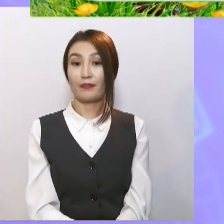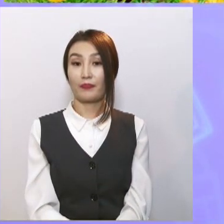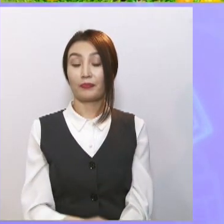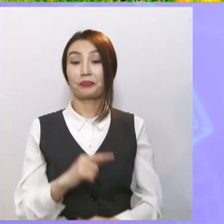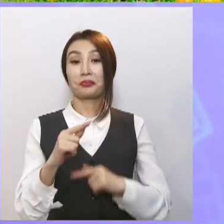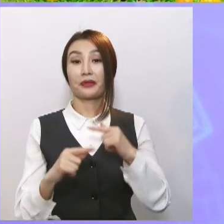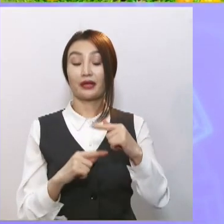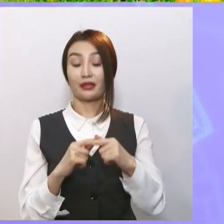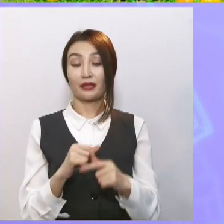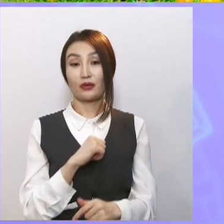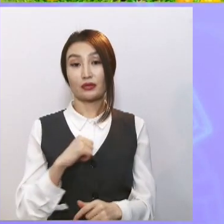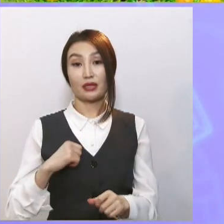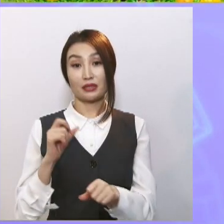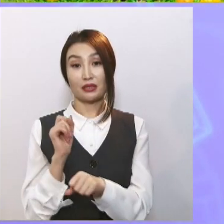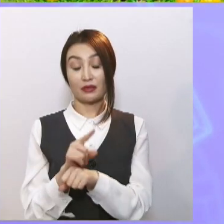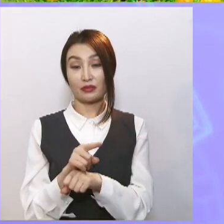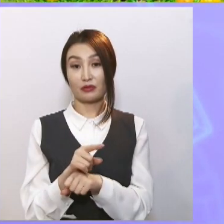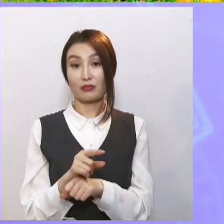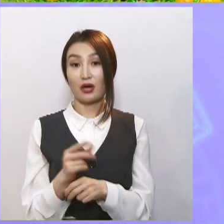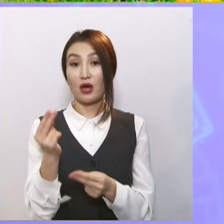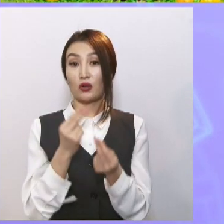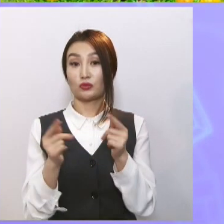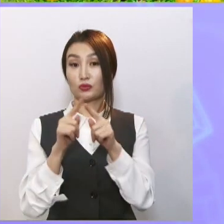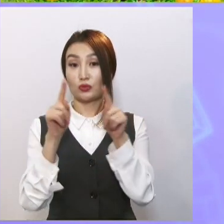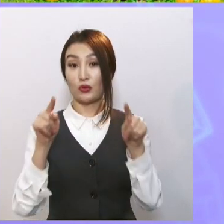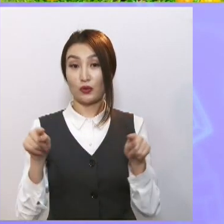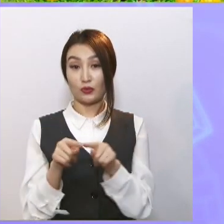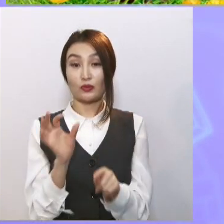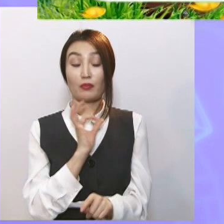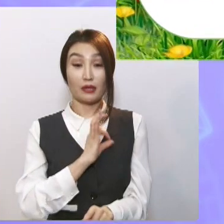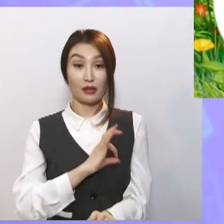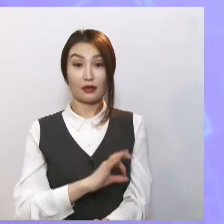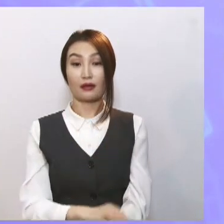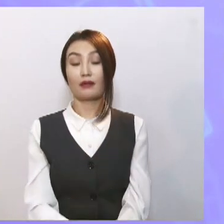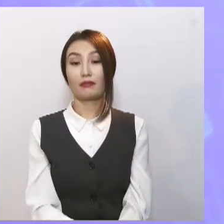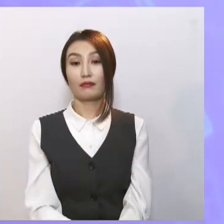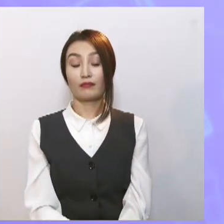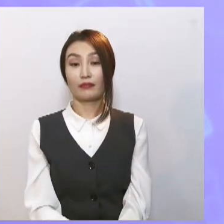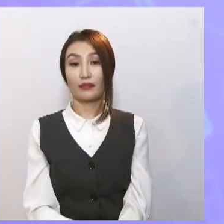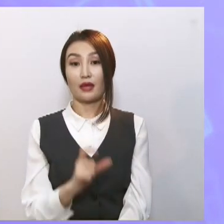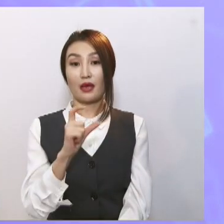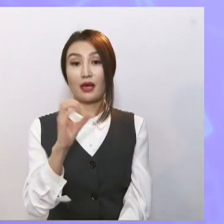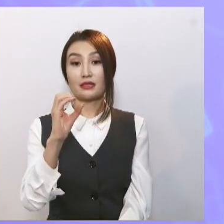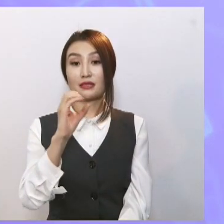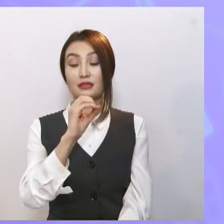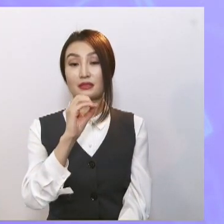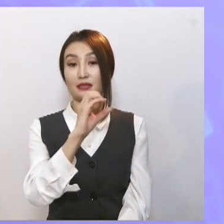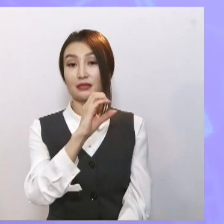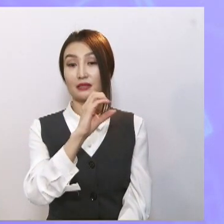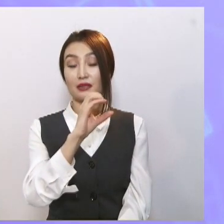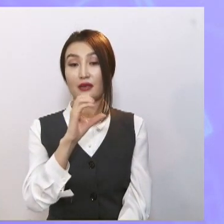Кийинки өз алдынча тапшырма сүрөттөрдү пайдалангыла. Эссе жазгыла.